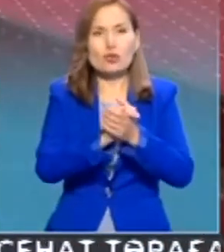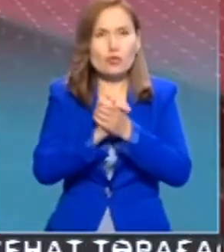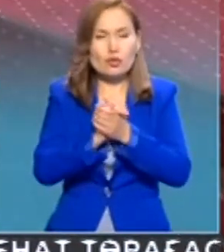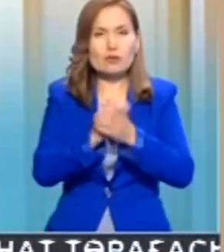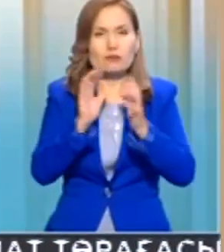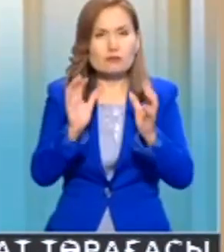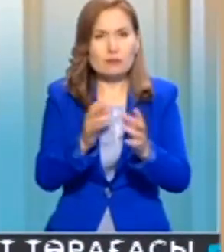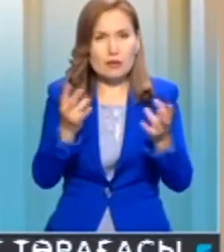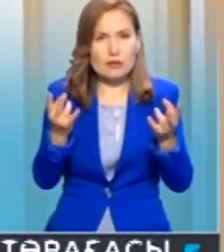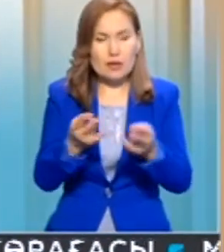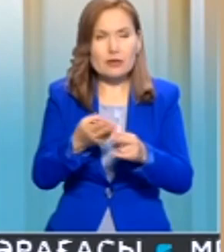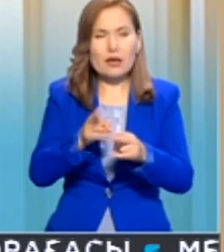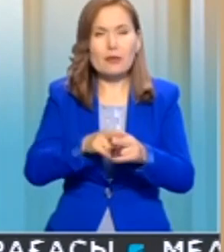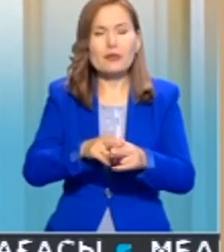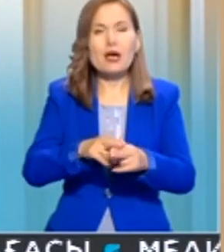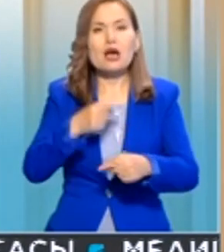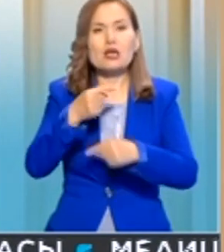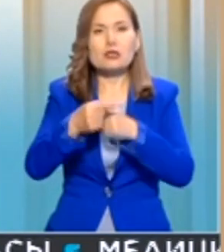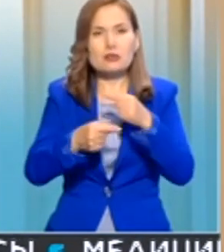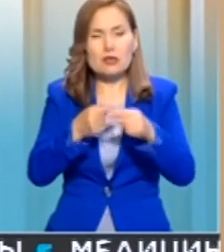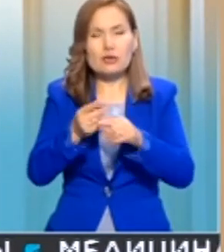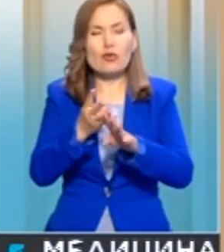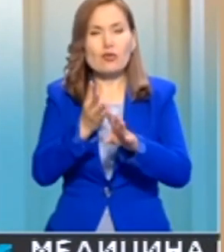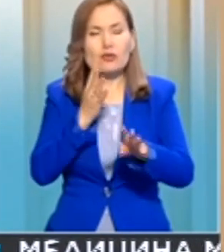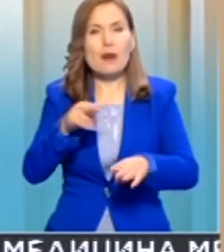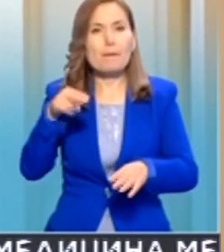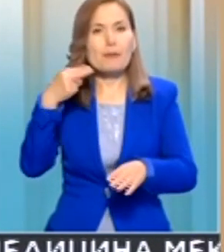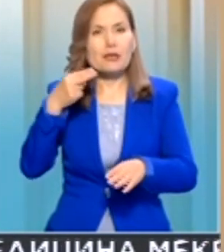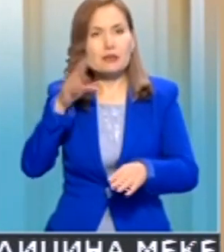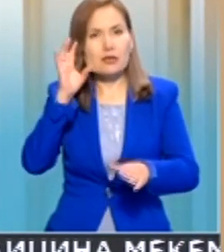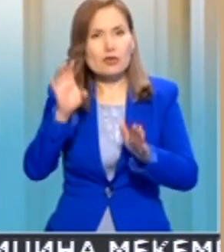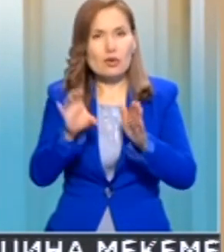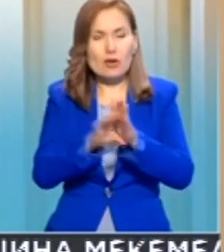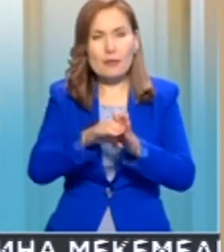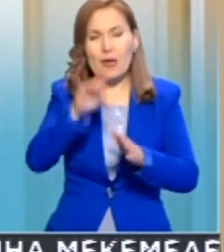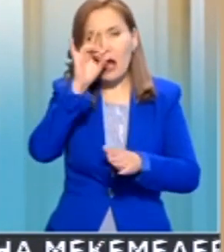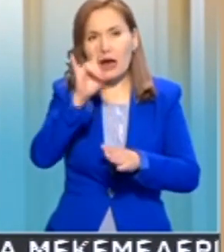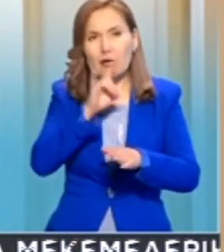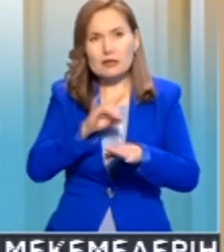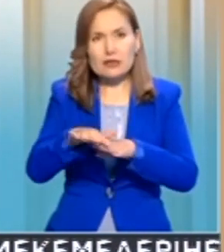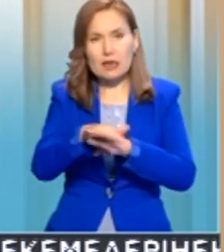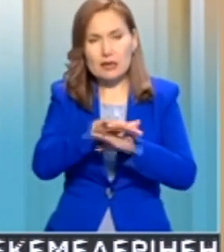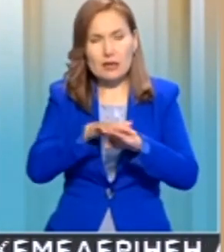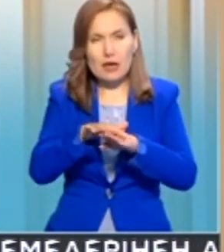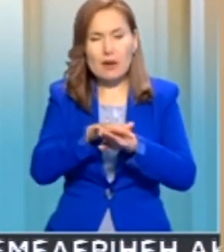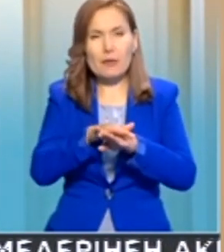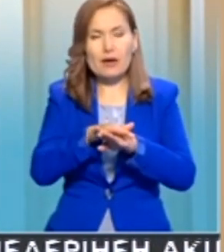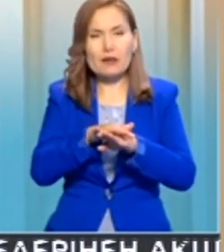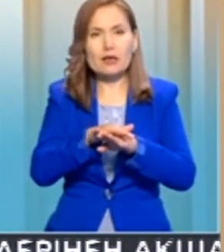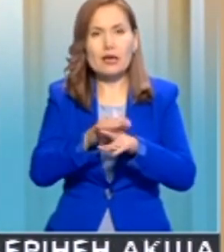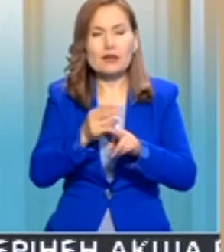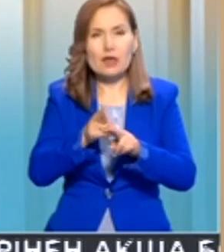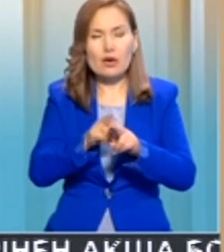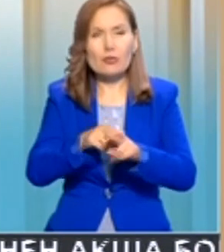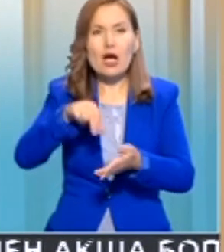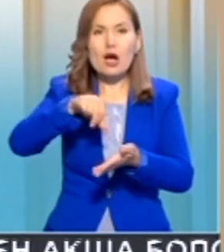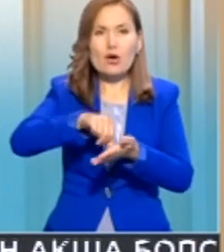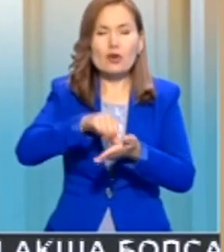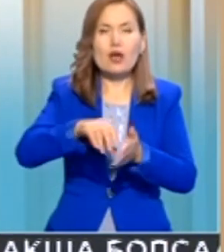Енді кезекте сол президентіміздің жанына топтасып, ел өміріне оң өзгерісі әкелетін